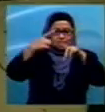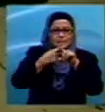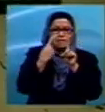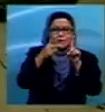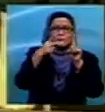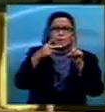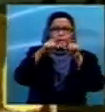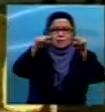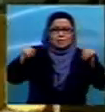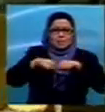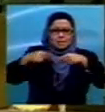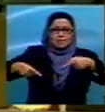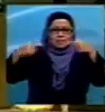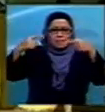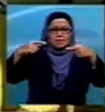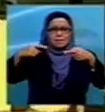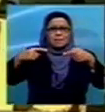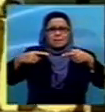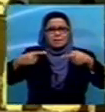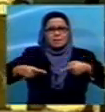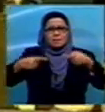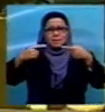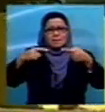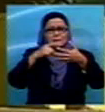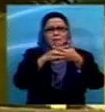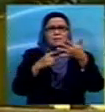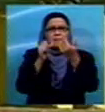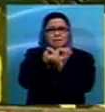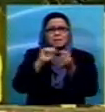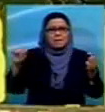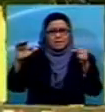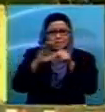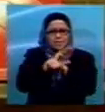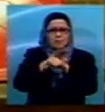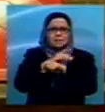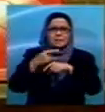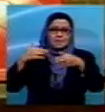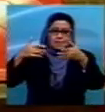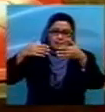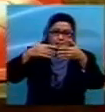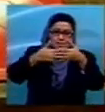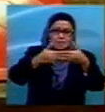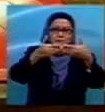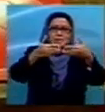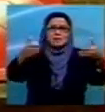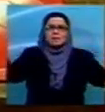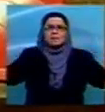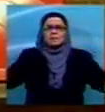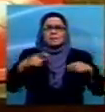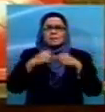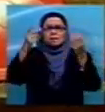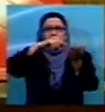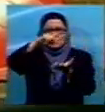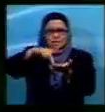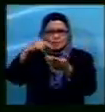Arena Panatal dan Fortaleza Castelo bersedia sepenuhnya menjelang tirai pembukaan. Manakala beberapa pusat latihan